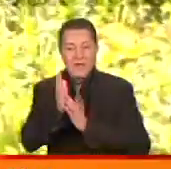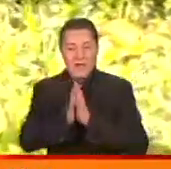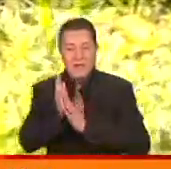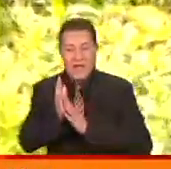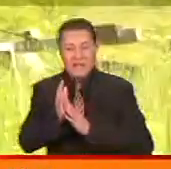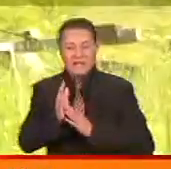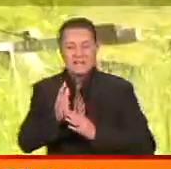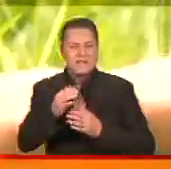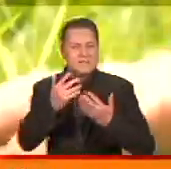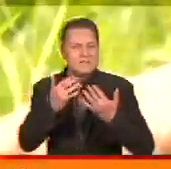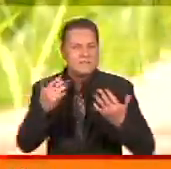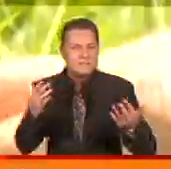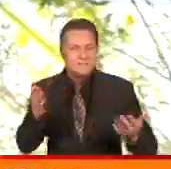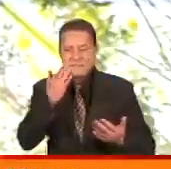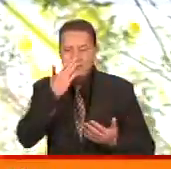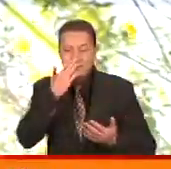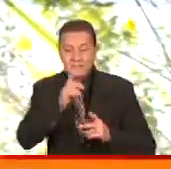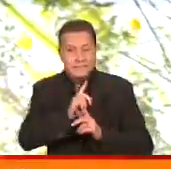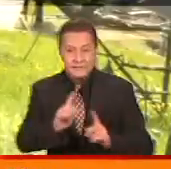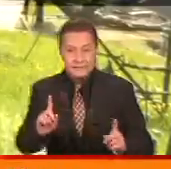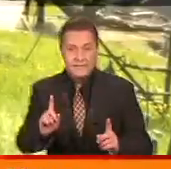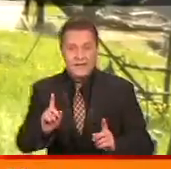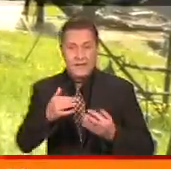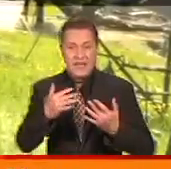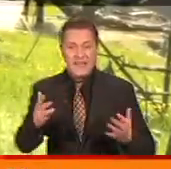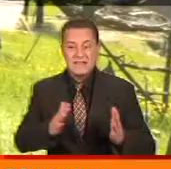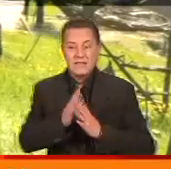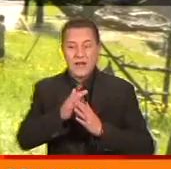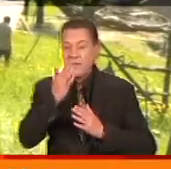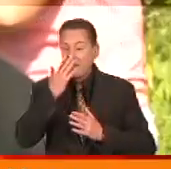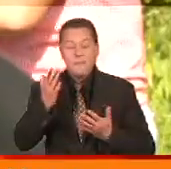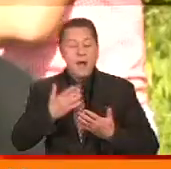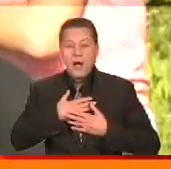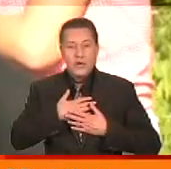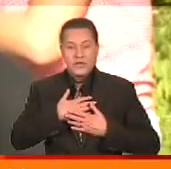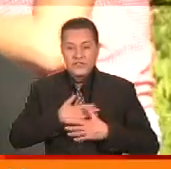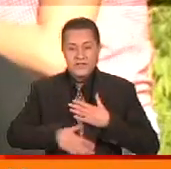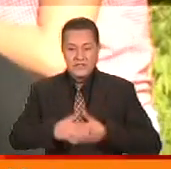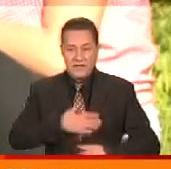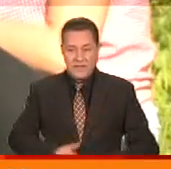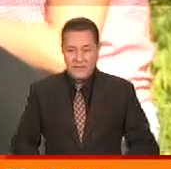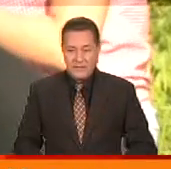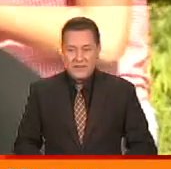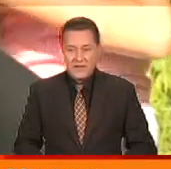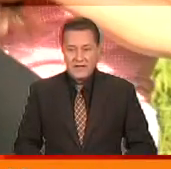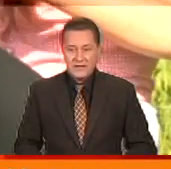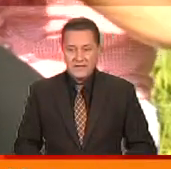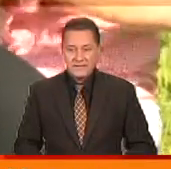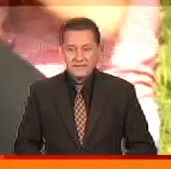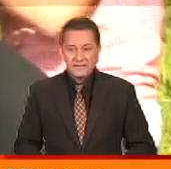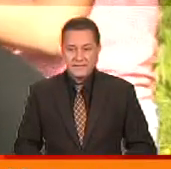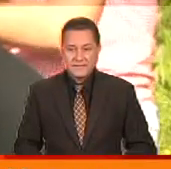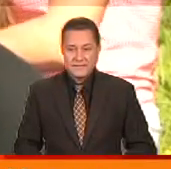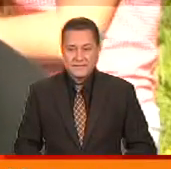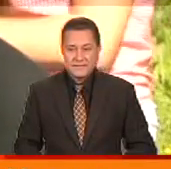М'ята, чебрець, ромашка, лаванда, суниці – пахощів словами не передати. Як ви в цьому розбираєтесь? В чому? От